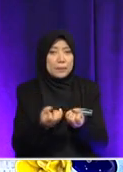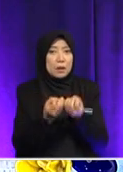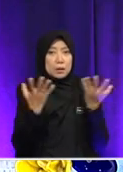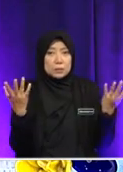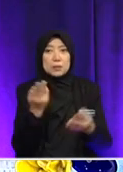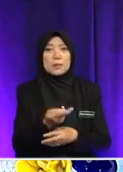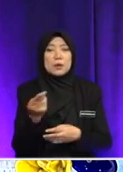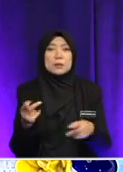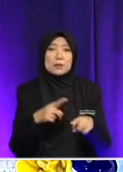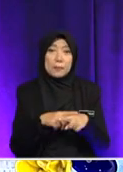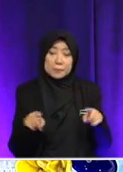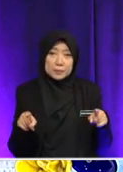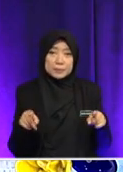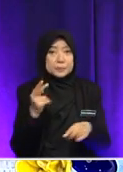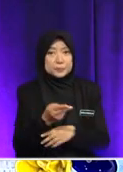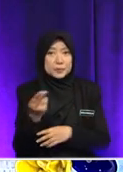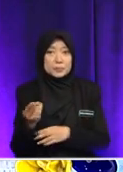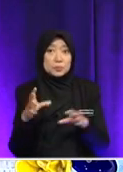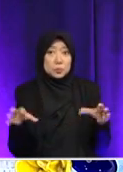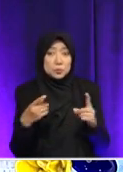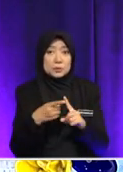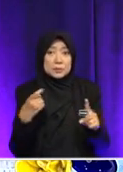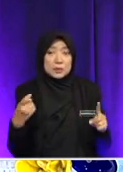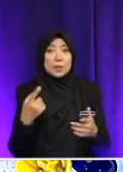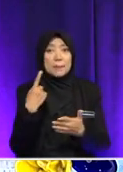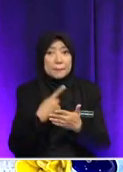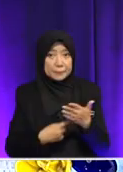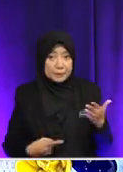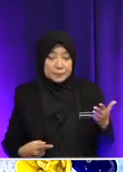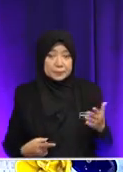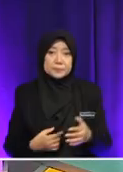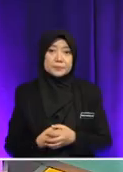kaca tapi bahan-bahannya dibuat dari pada puisi ibu